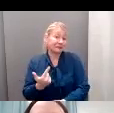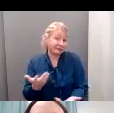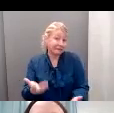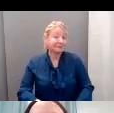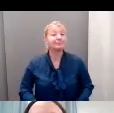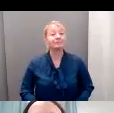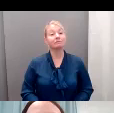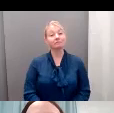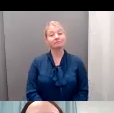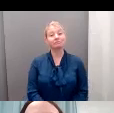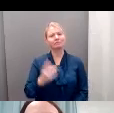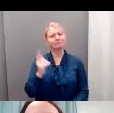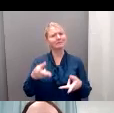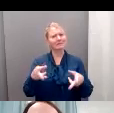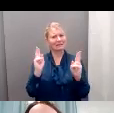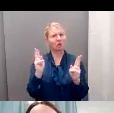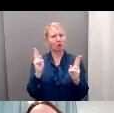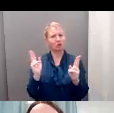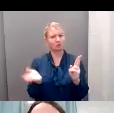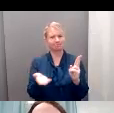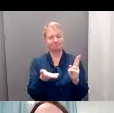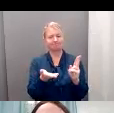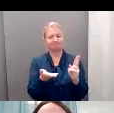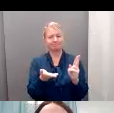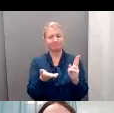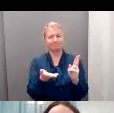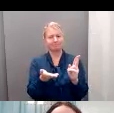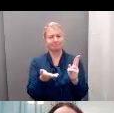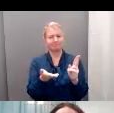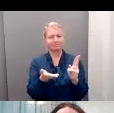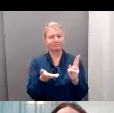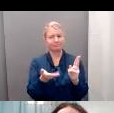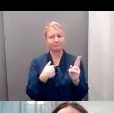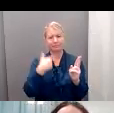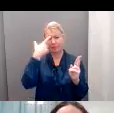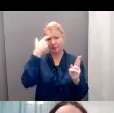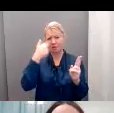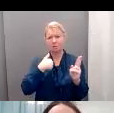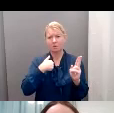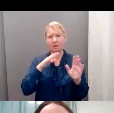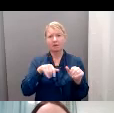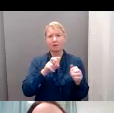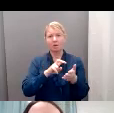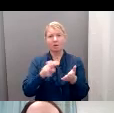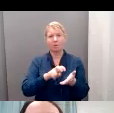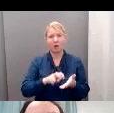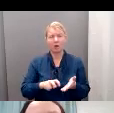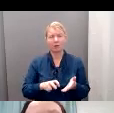Här är ett citat som, nu tror jag i och för sig att vi hoppade över några bilder, men